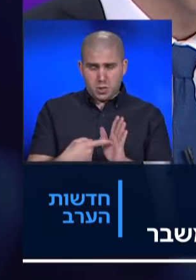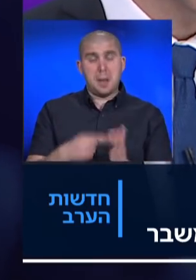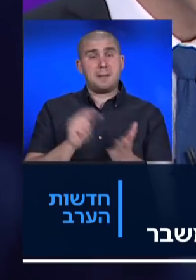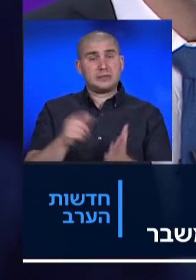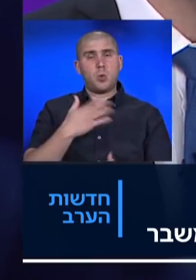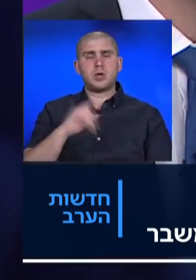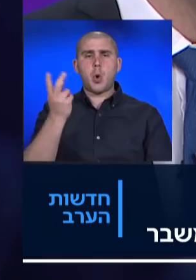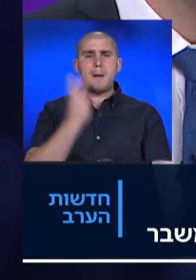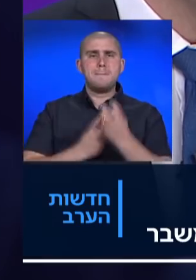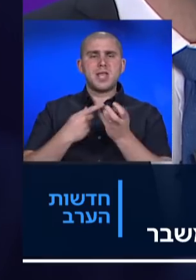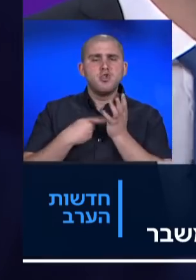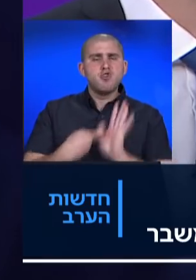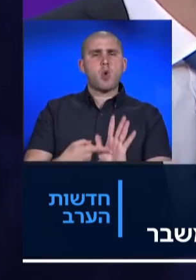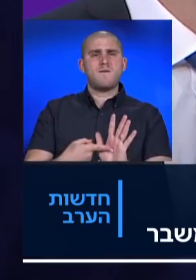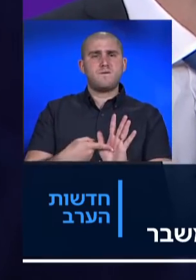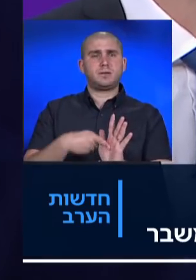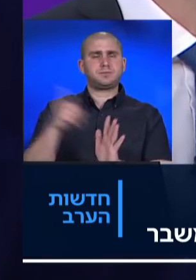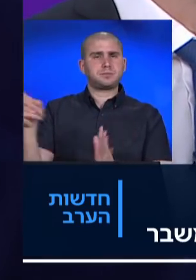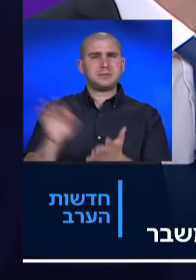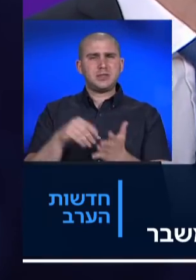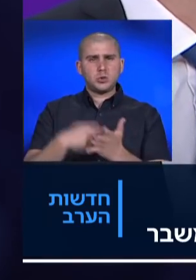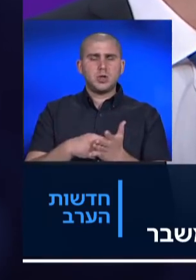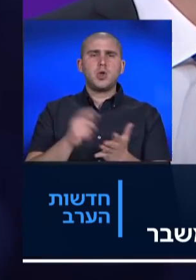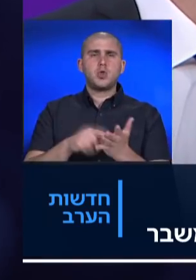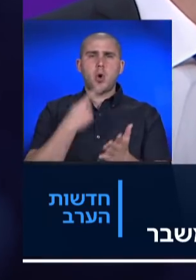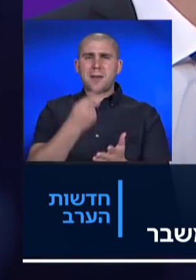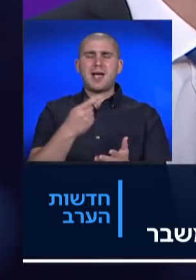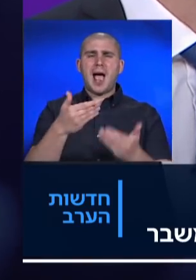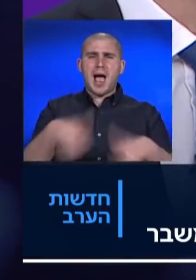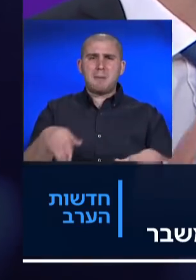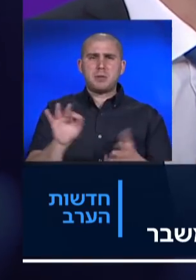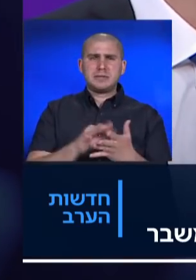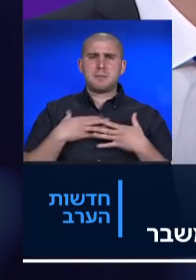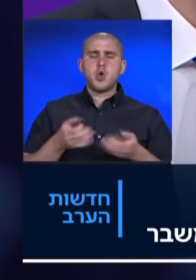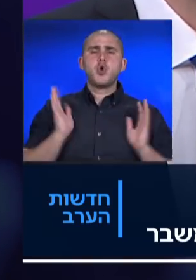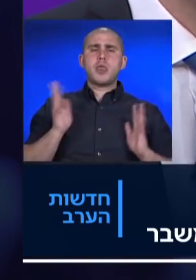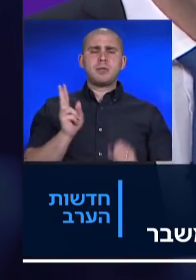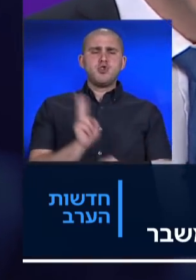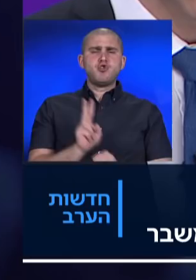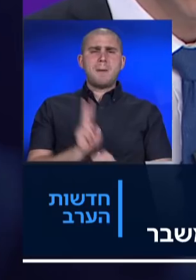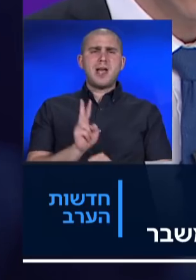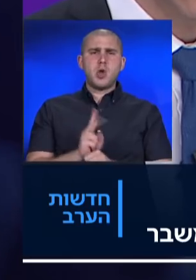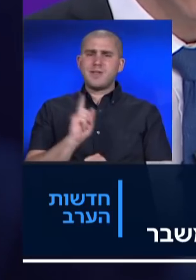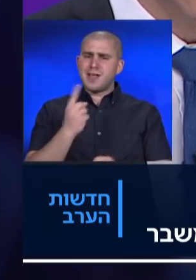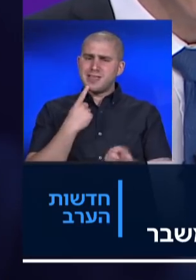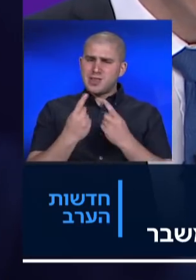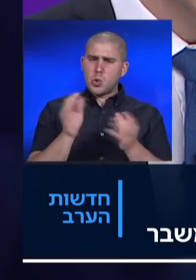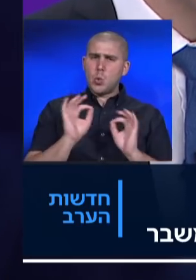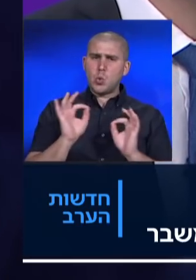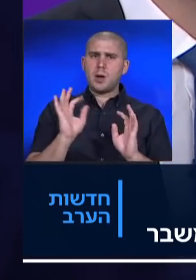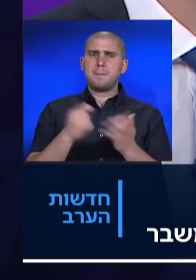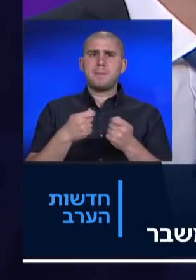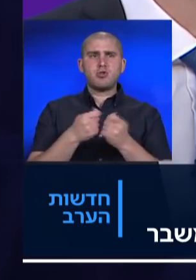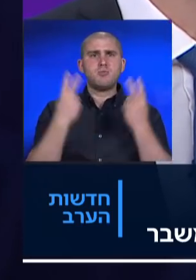שקוף. הוא קורא למגבלות של משרד הבריאות שמרניות מדי, ועל כך שלא נעשה דיון רציני במשמעות הכלכלית